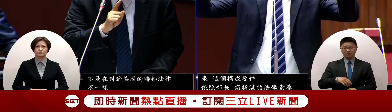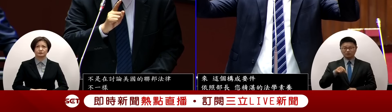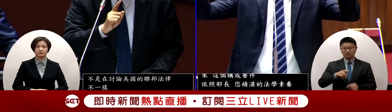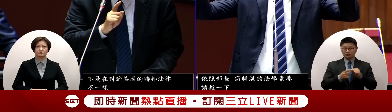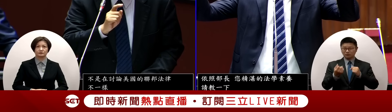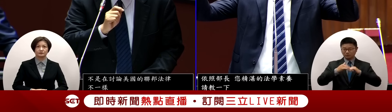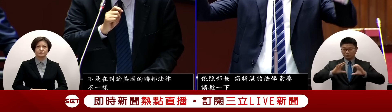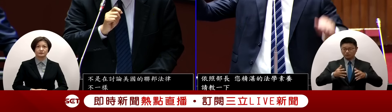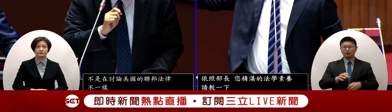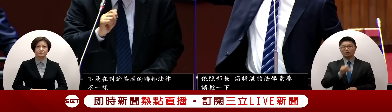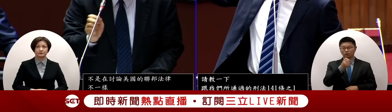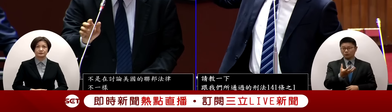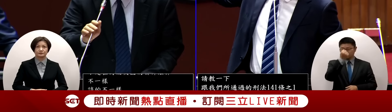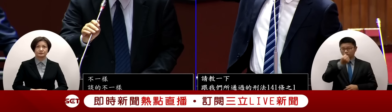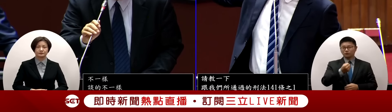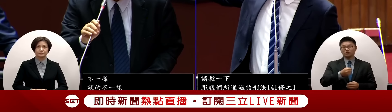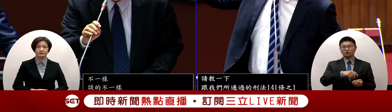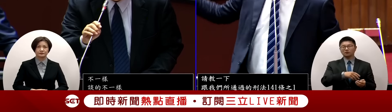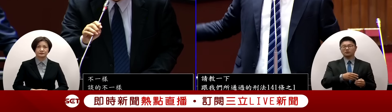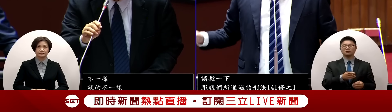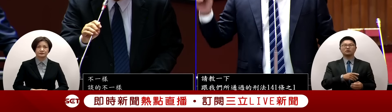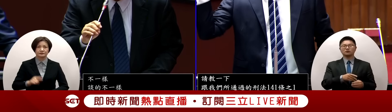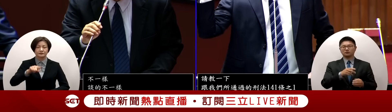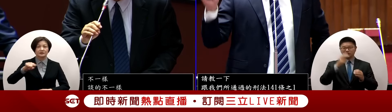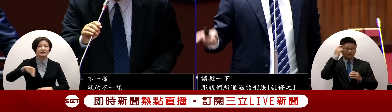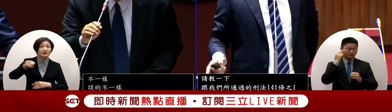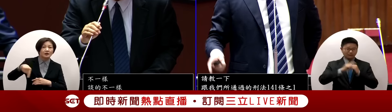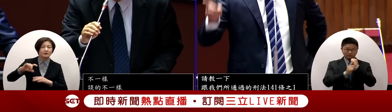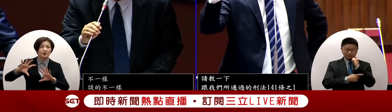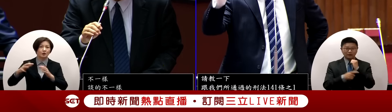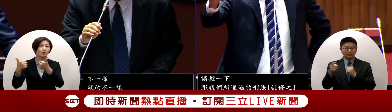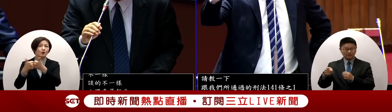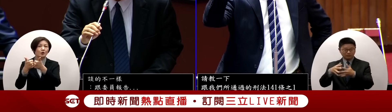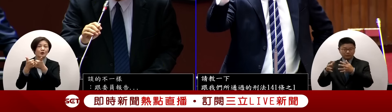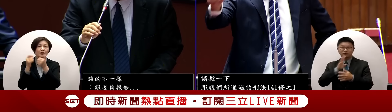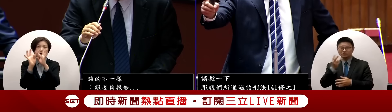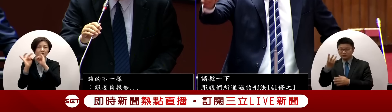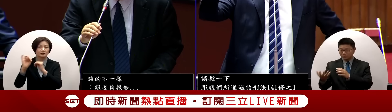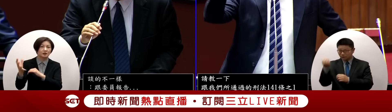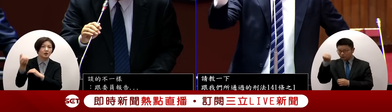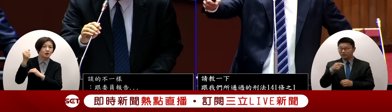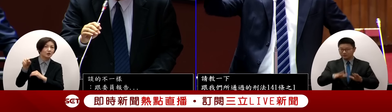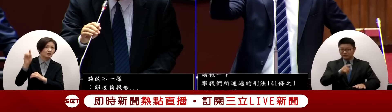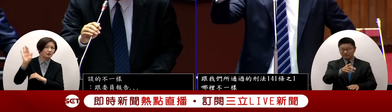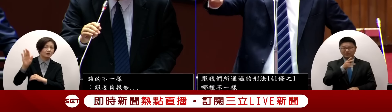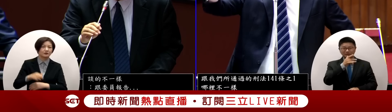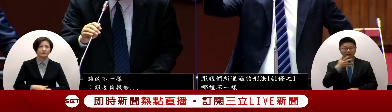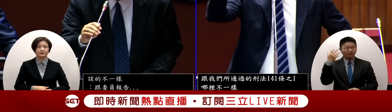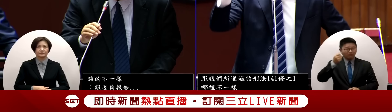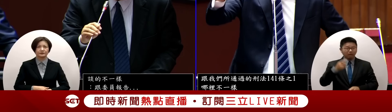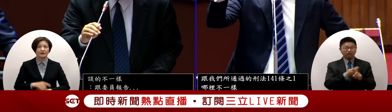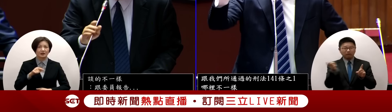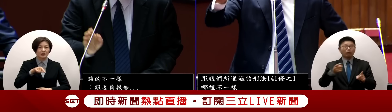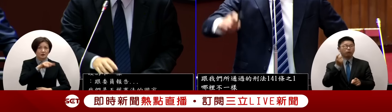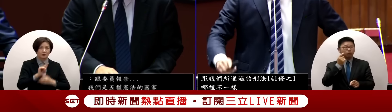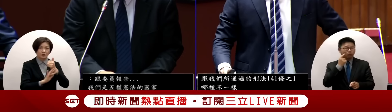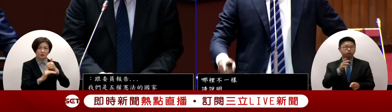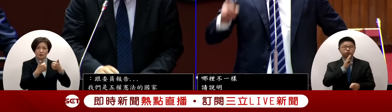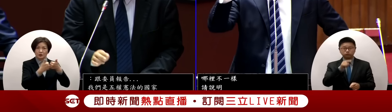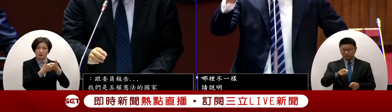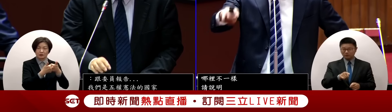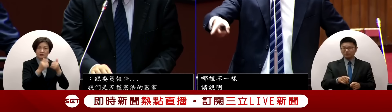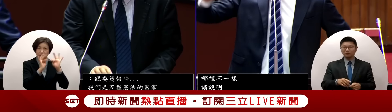他们是三权分立，所以 他们那个国会有调查权，我们国会的话是 虚伪陈述， 我们国会的调查权是在 构成要